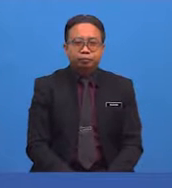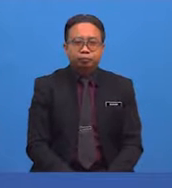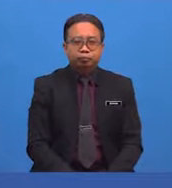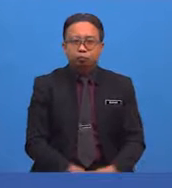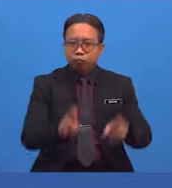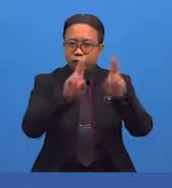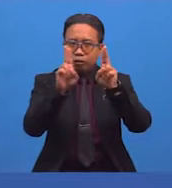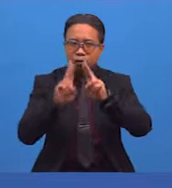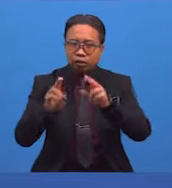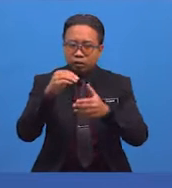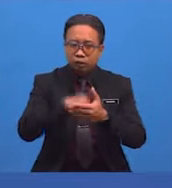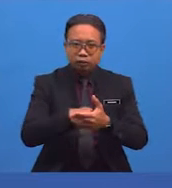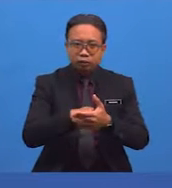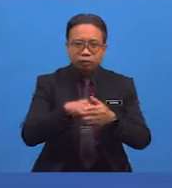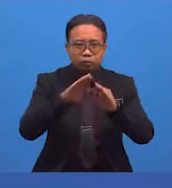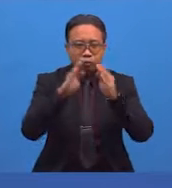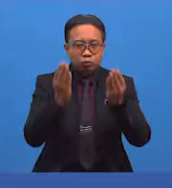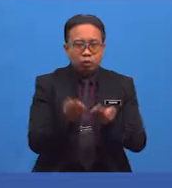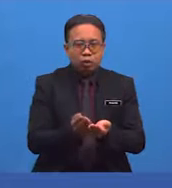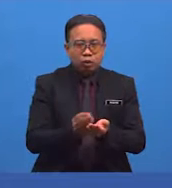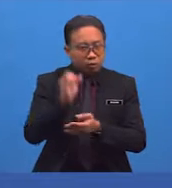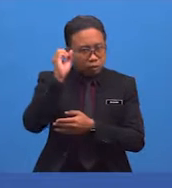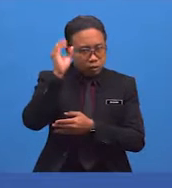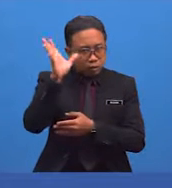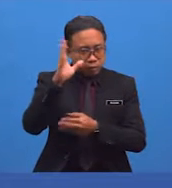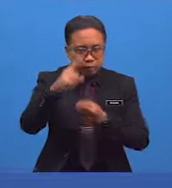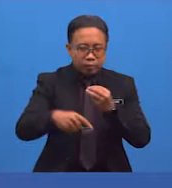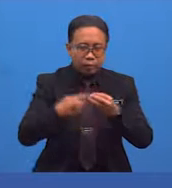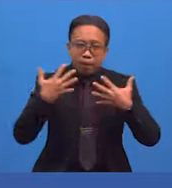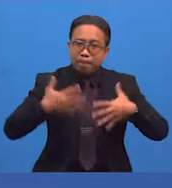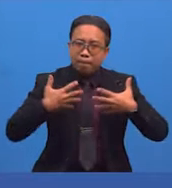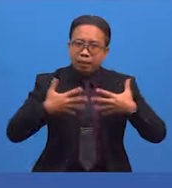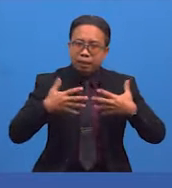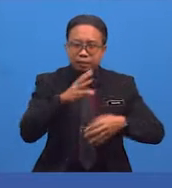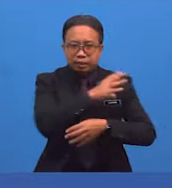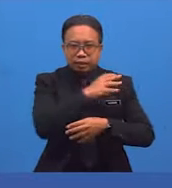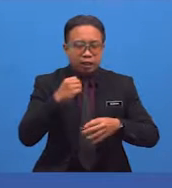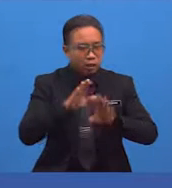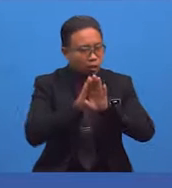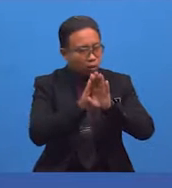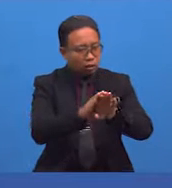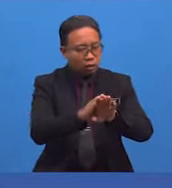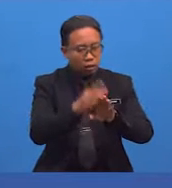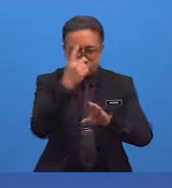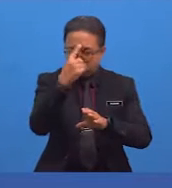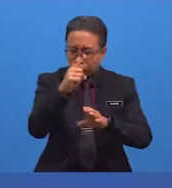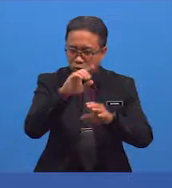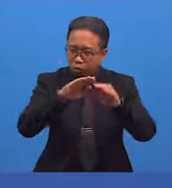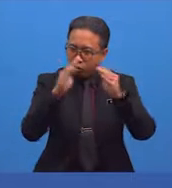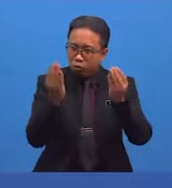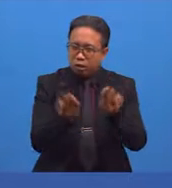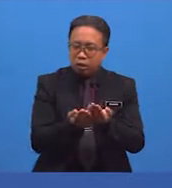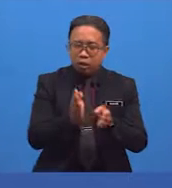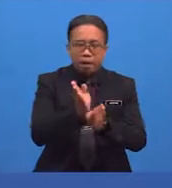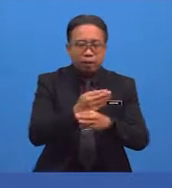Udara di dalam bola pingpong mengembang apabila dipanaskan dan menolak dinding bola untuk kembali ke